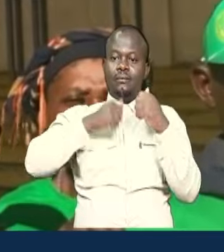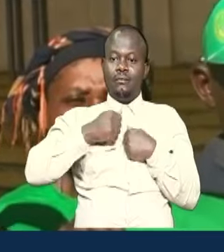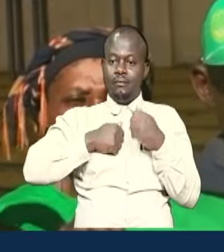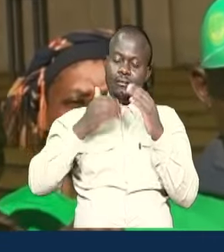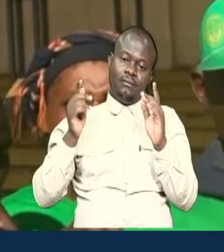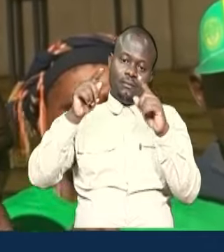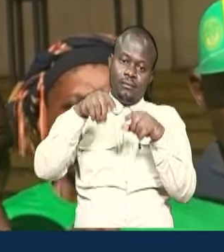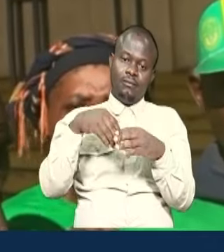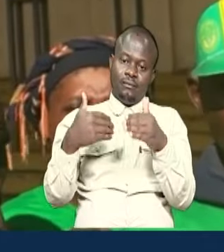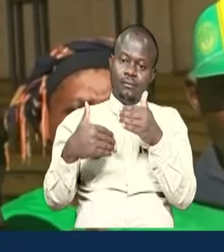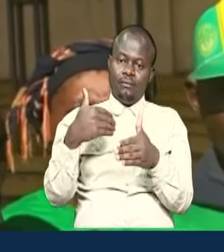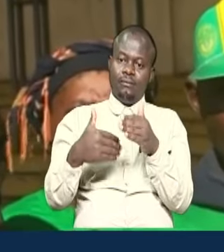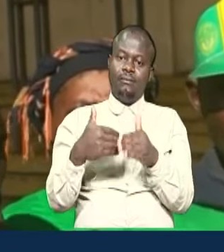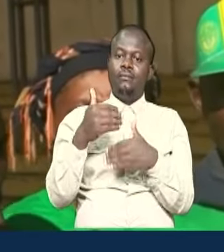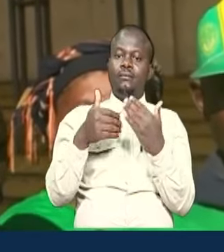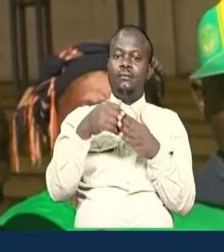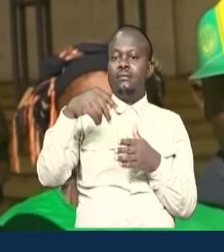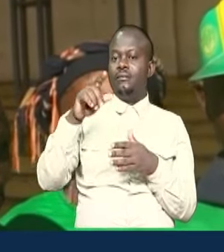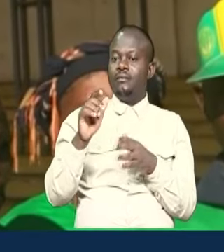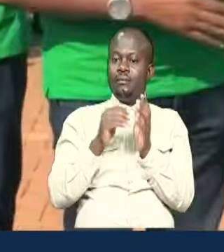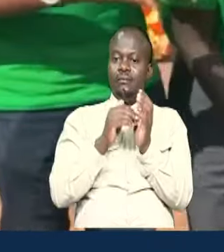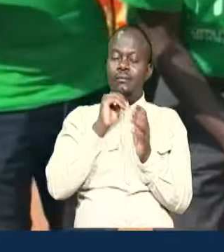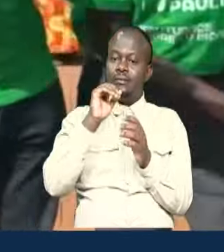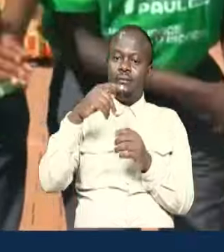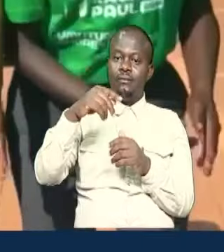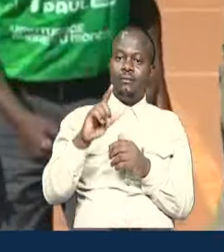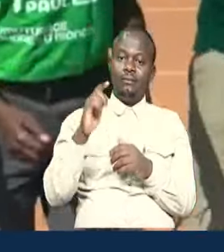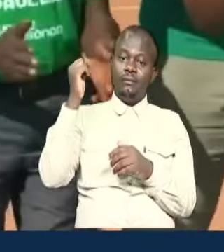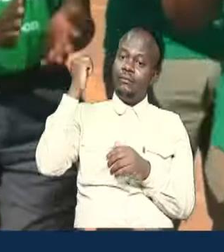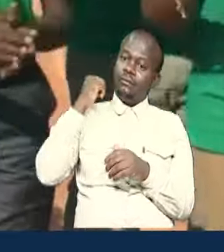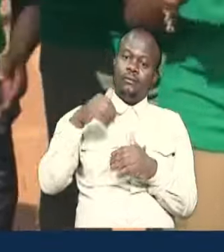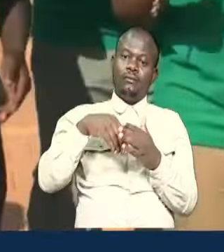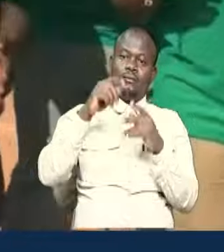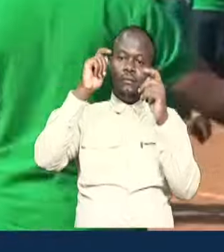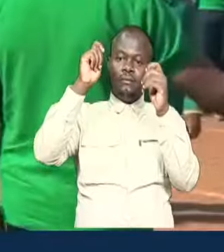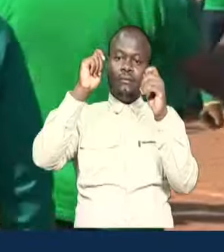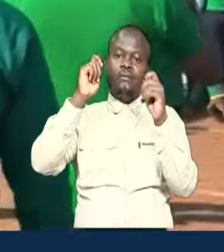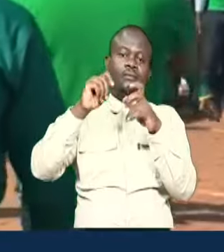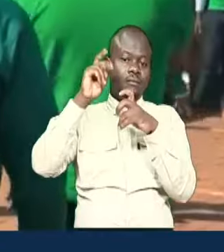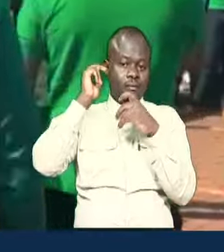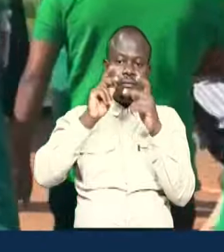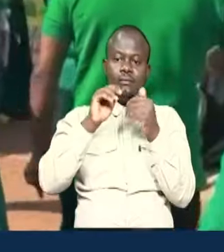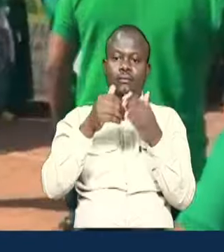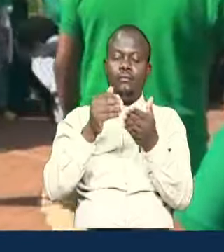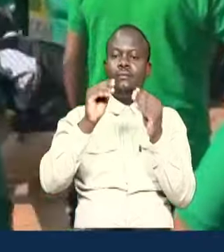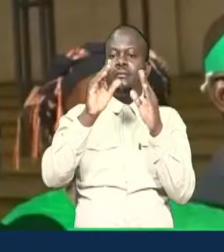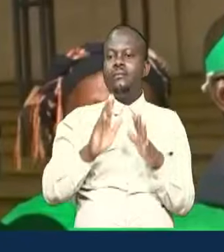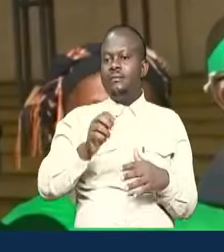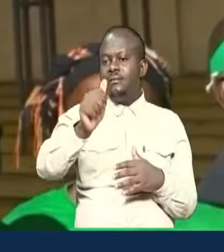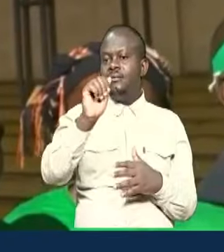bakaza bakaryegera ari abaperi n'abatari abaperi. Ngira ngo ijo hari n'uwabitanzeho ubuhamya, ni ukumva ngo ariko aba bantu b'inyigisho yabo ni